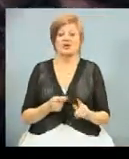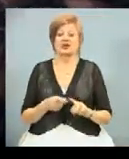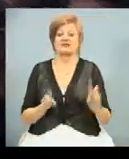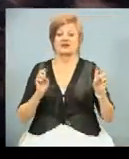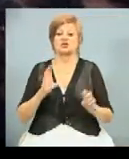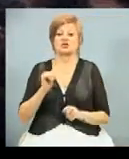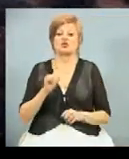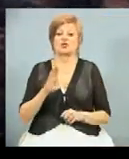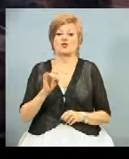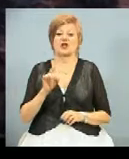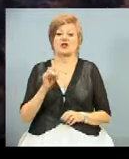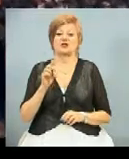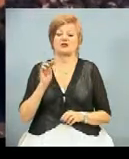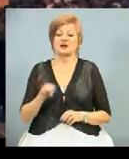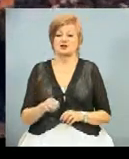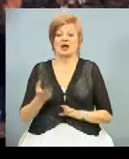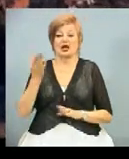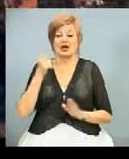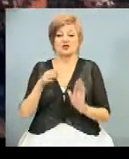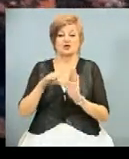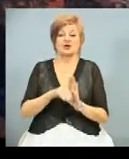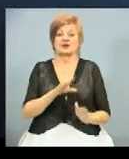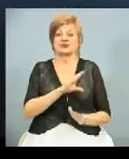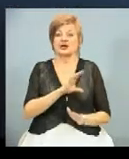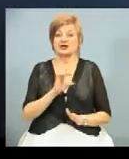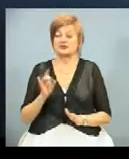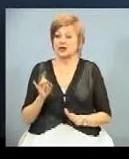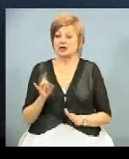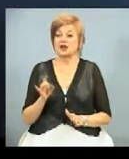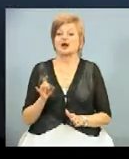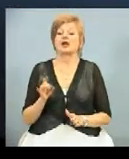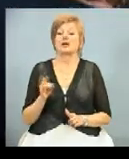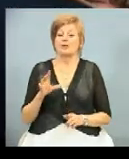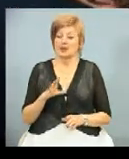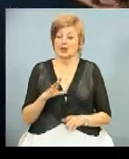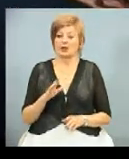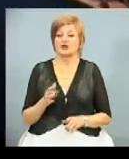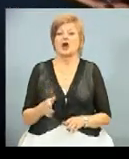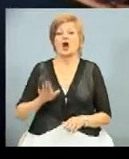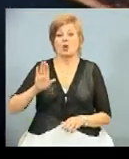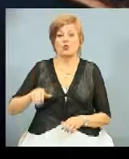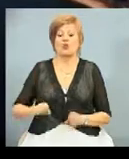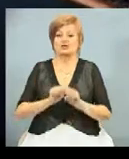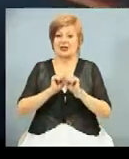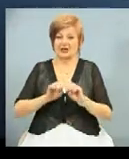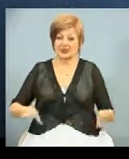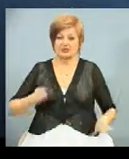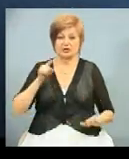суверенітетом. Колись наша держава входила до складу Радянської Республіки, так званої СРСР. Після її розпаду